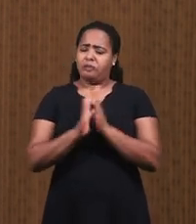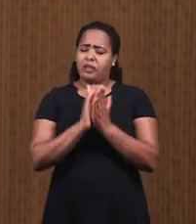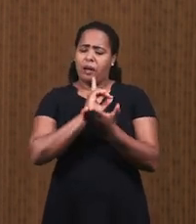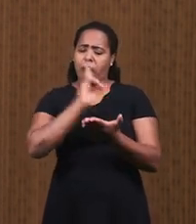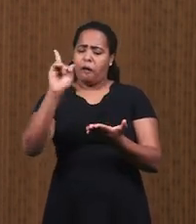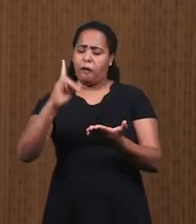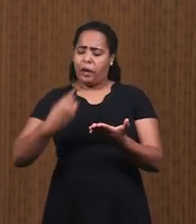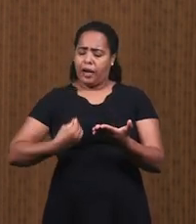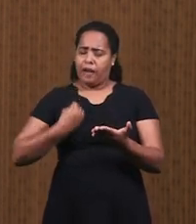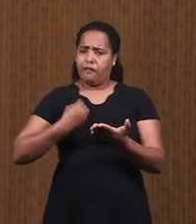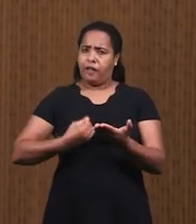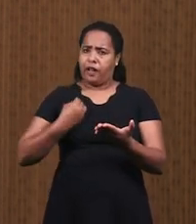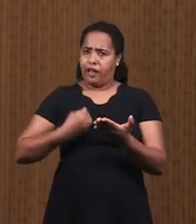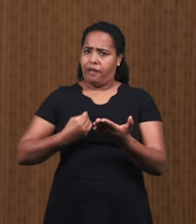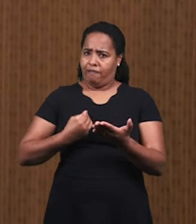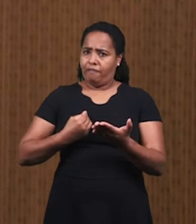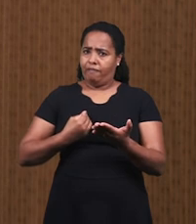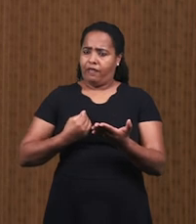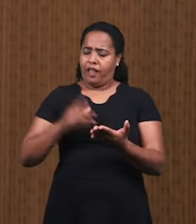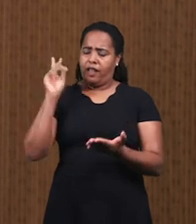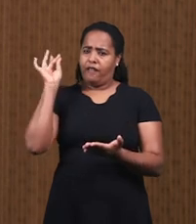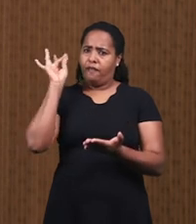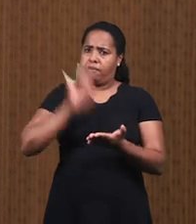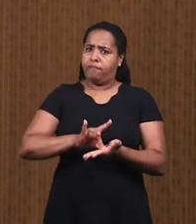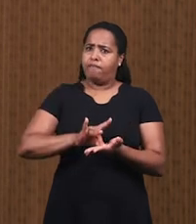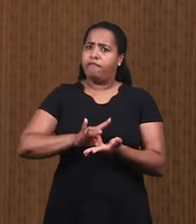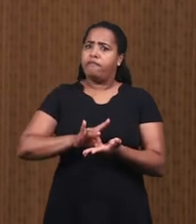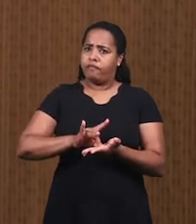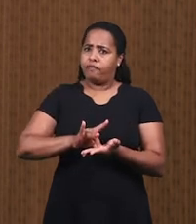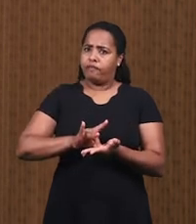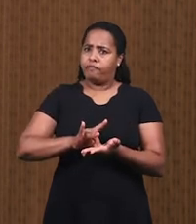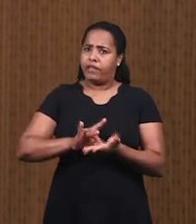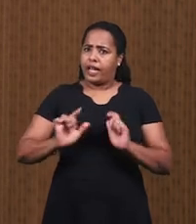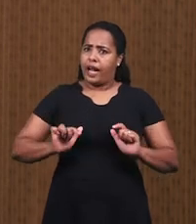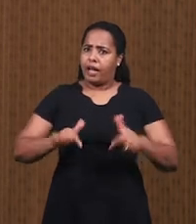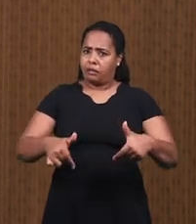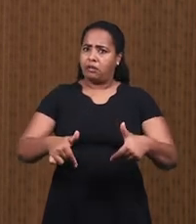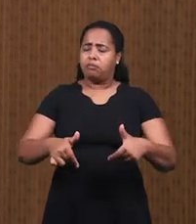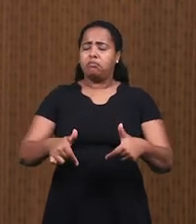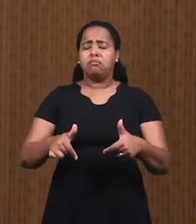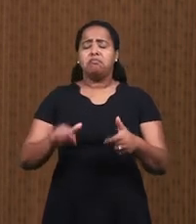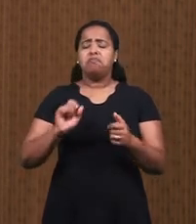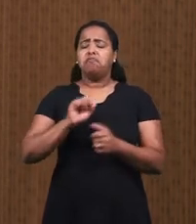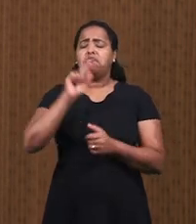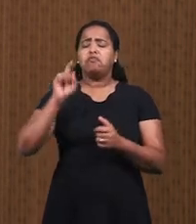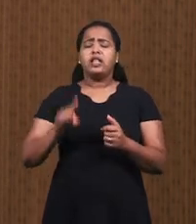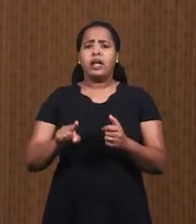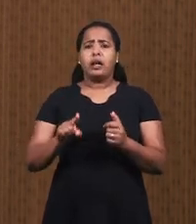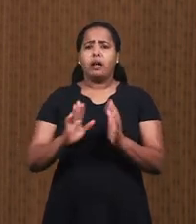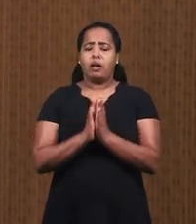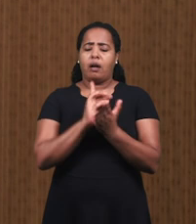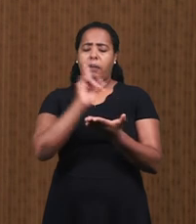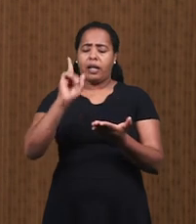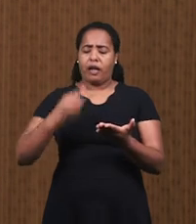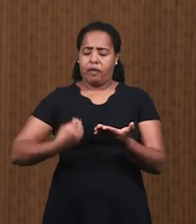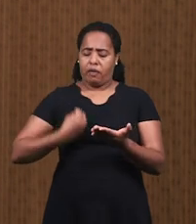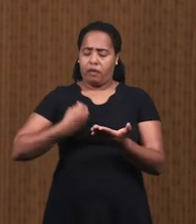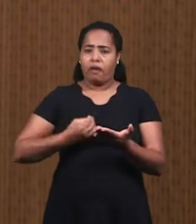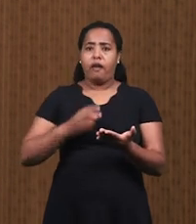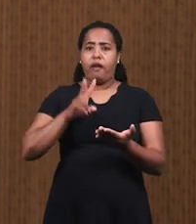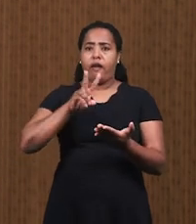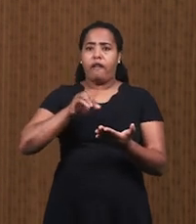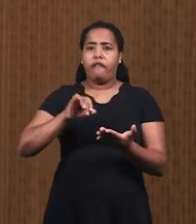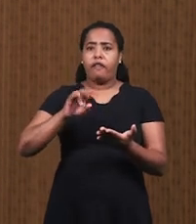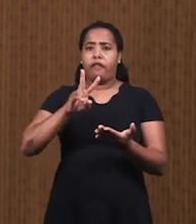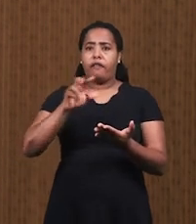евреям, что Слово Божье живое и действенное. Почему Слово живое? Если мы взглянем на